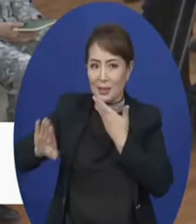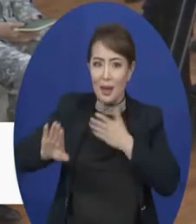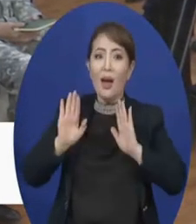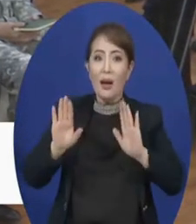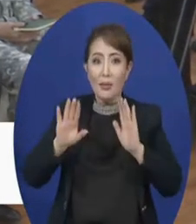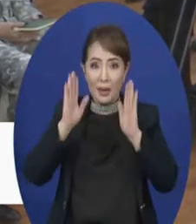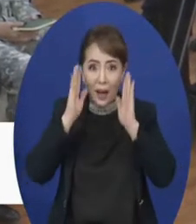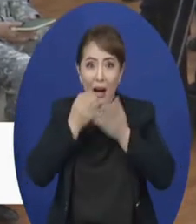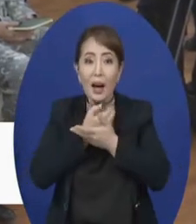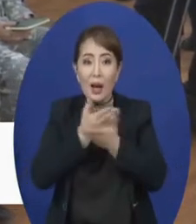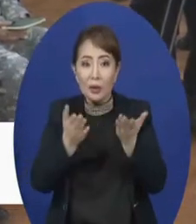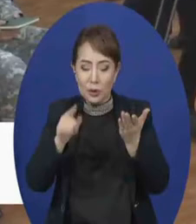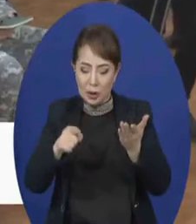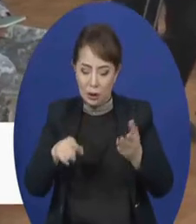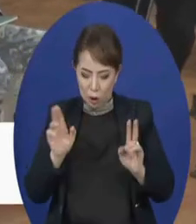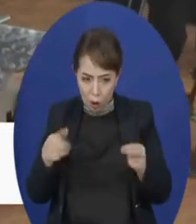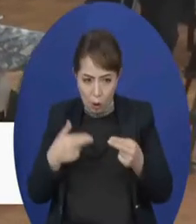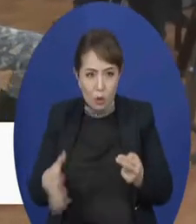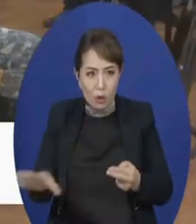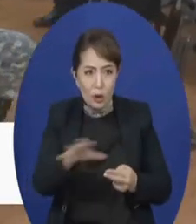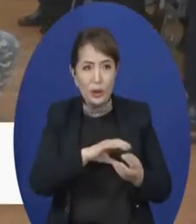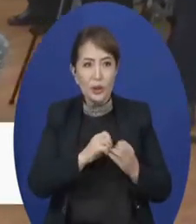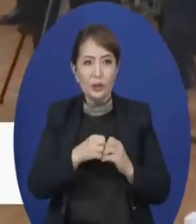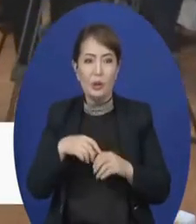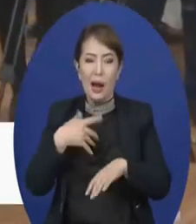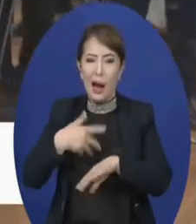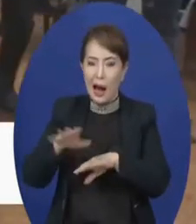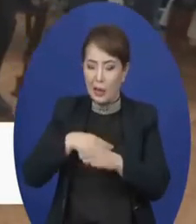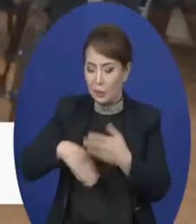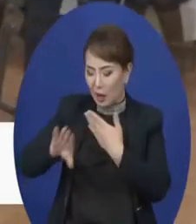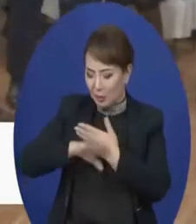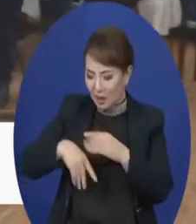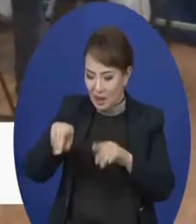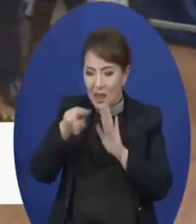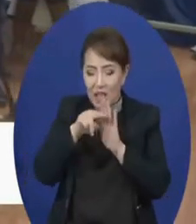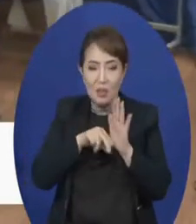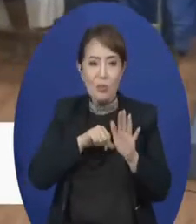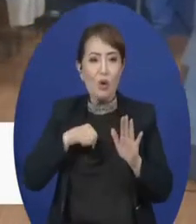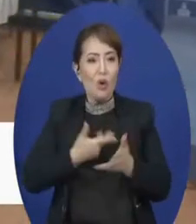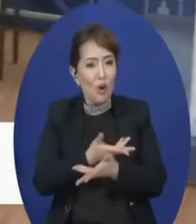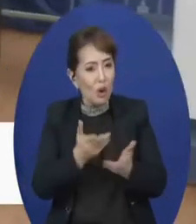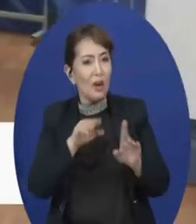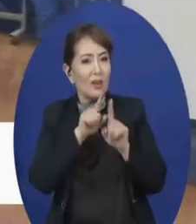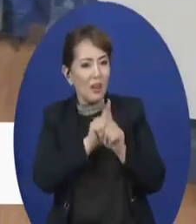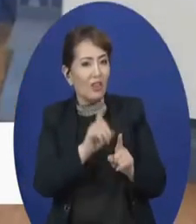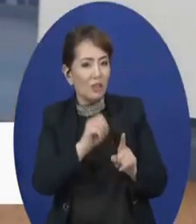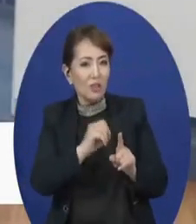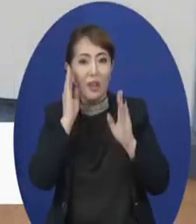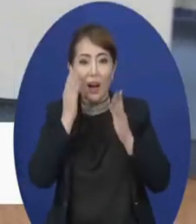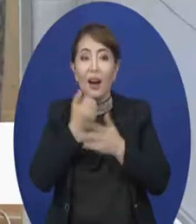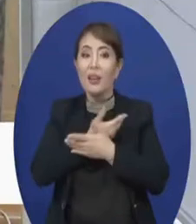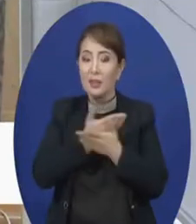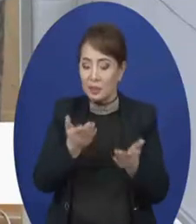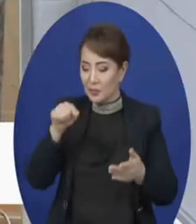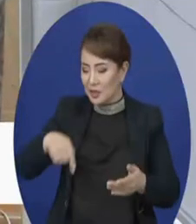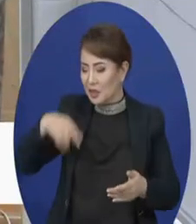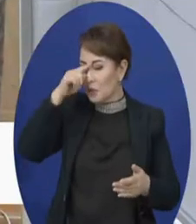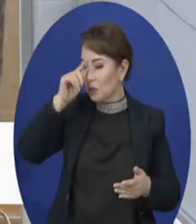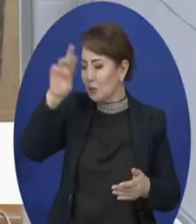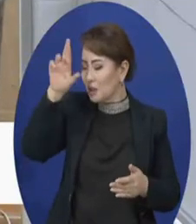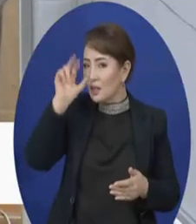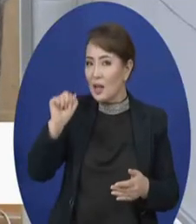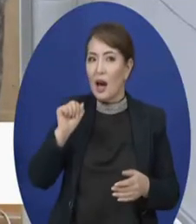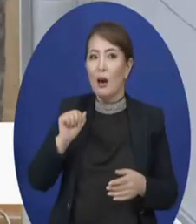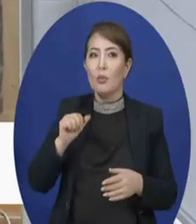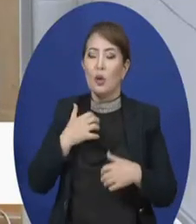ирсэн. Харин энэ зөвлөмж яг энэ танхимд хэрэгжиж халдвар хамгааллын дэглэмээ мөрдөх ёстойг ерөнхий сайд сануллаа. Энэ үеэр Эрүүл мэндийн яам улсын онцгой